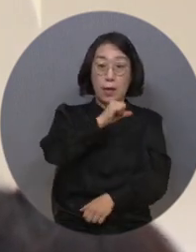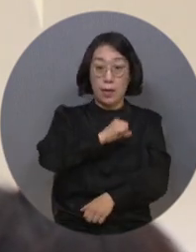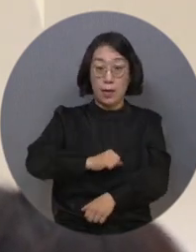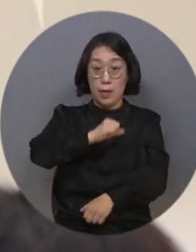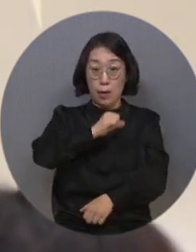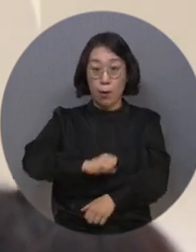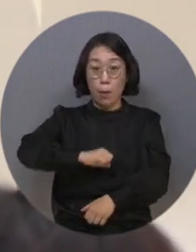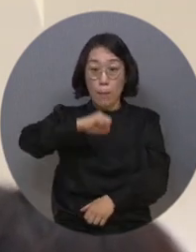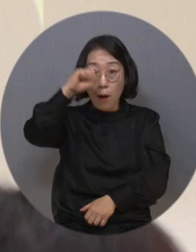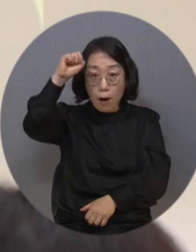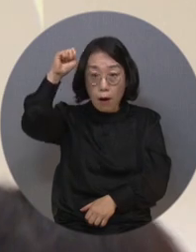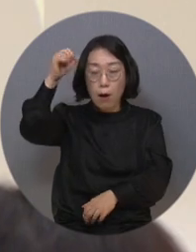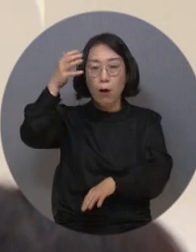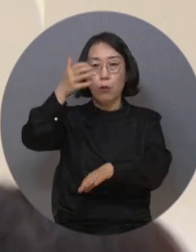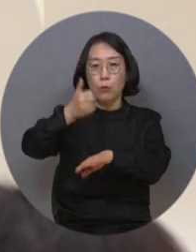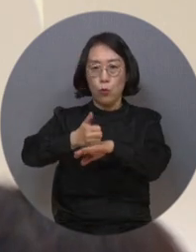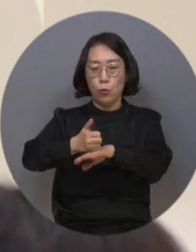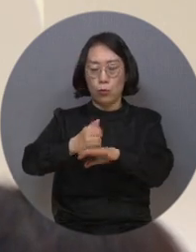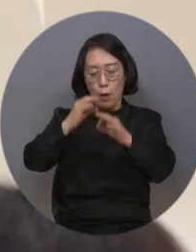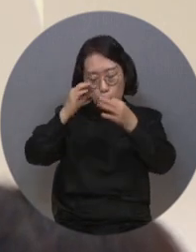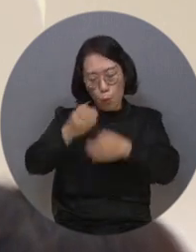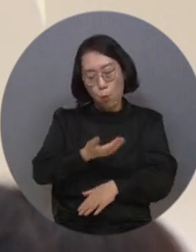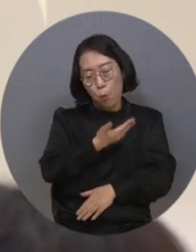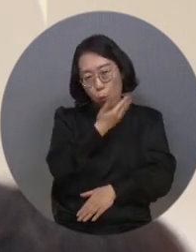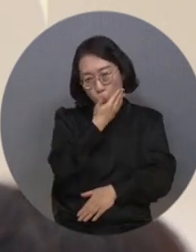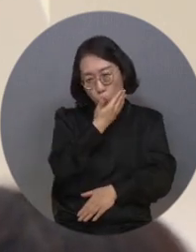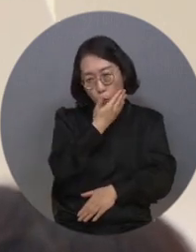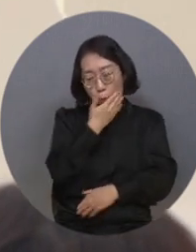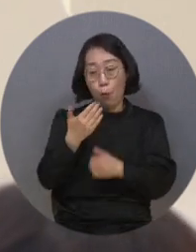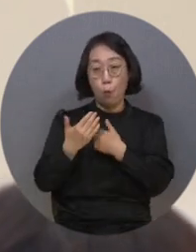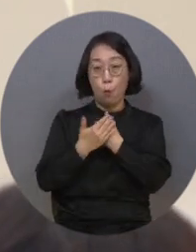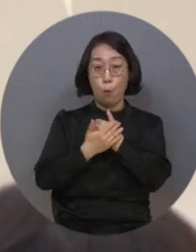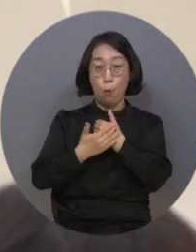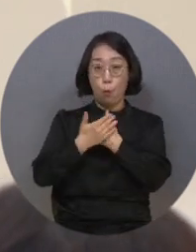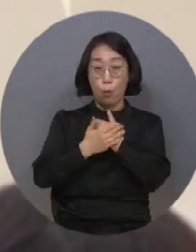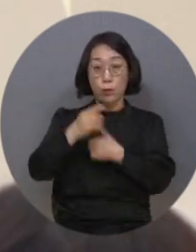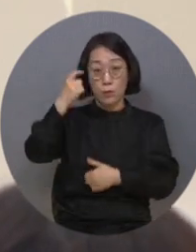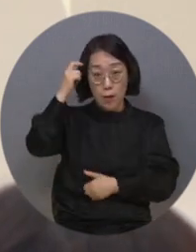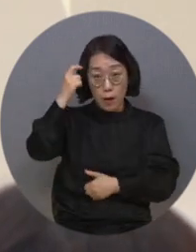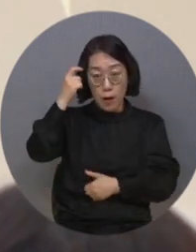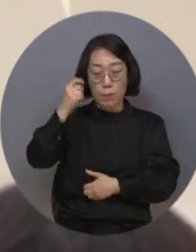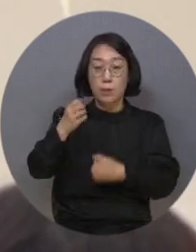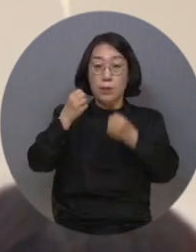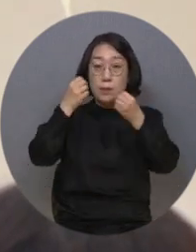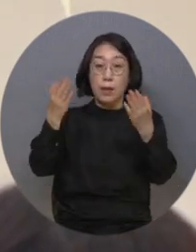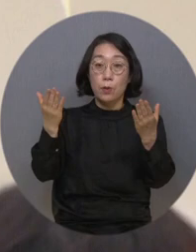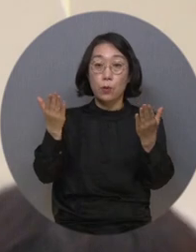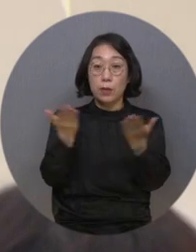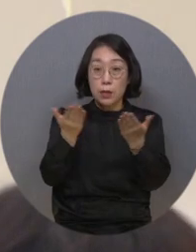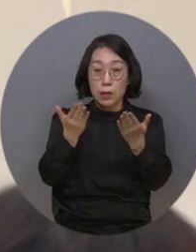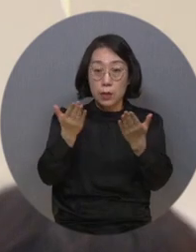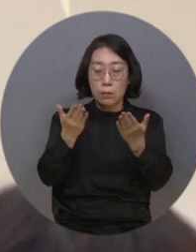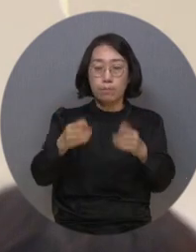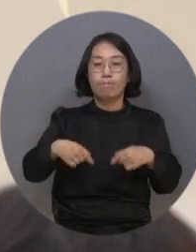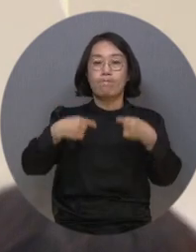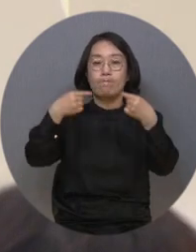나를 소중하게 여길 때 또 다른 일을 시작할 수 있을 거라고